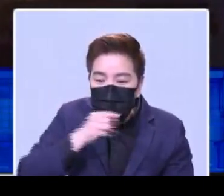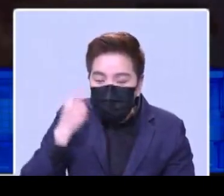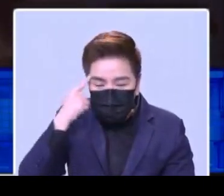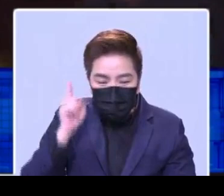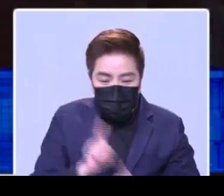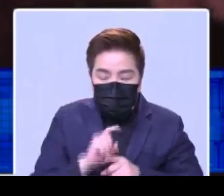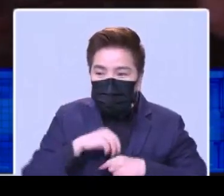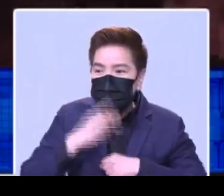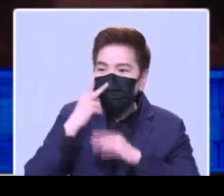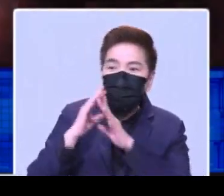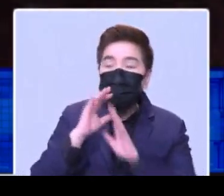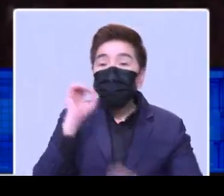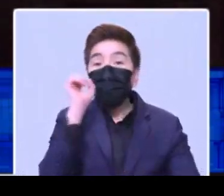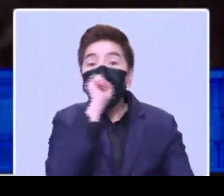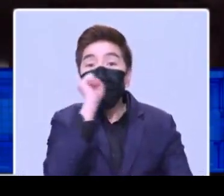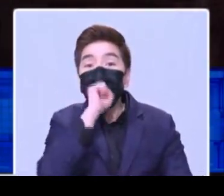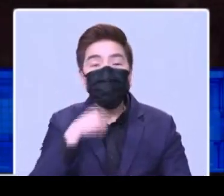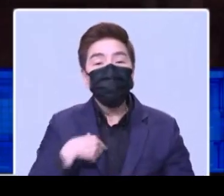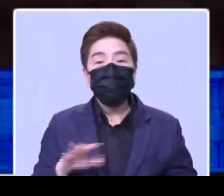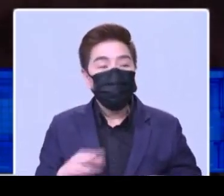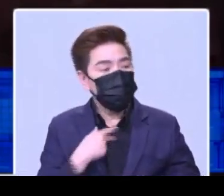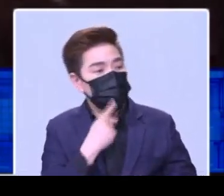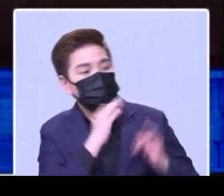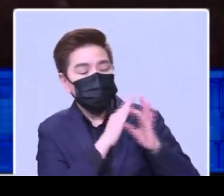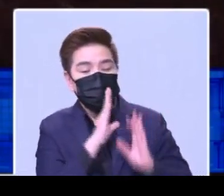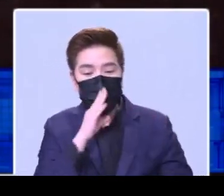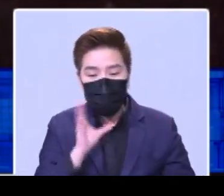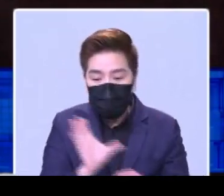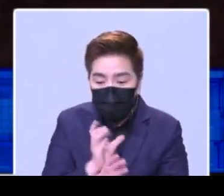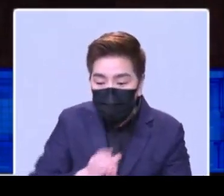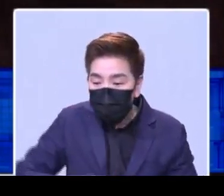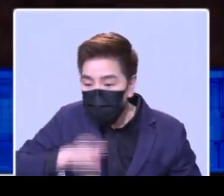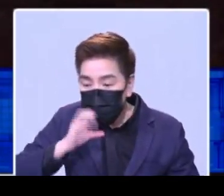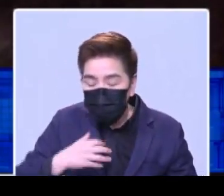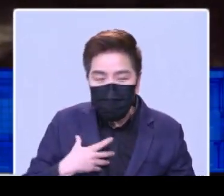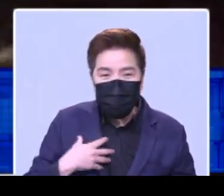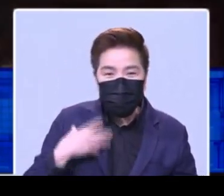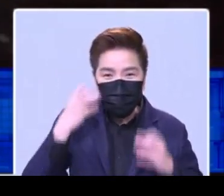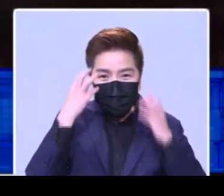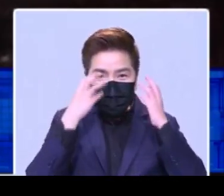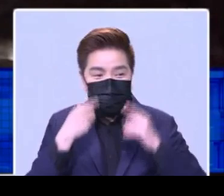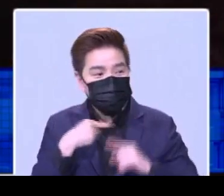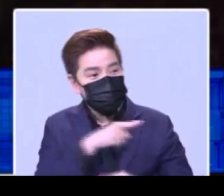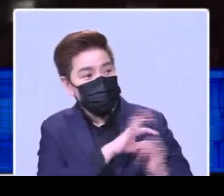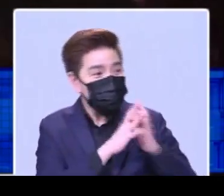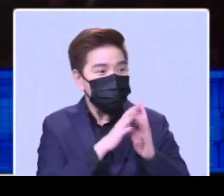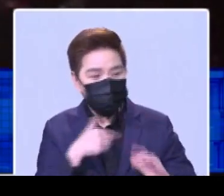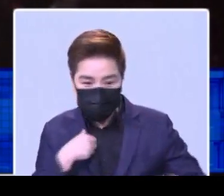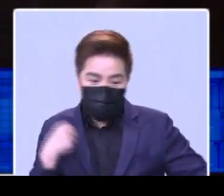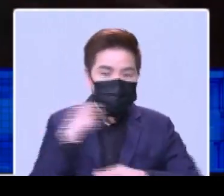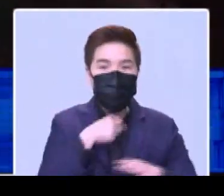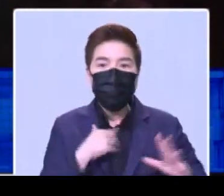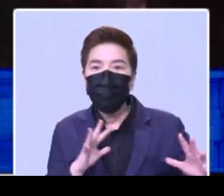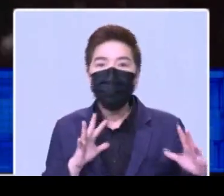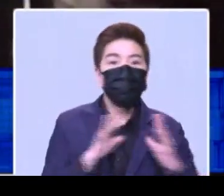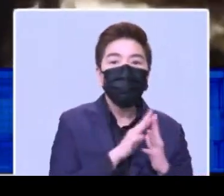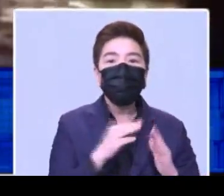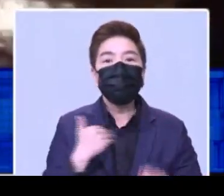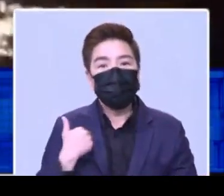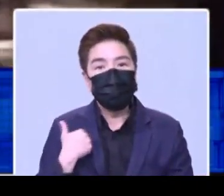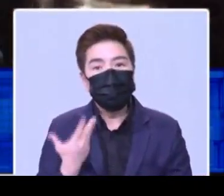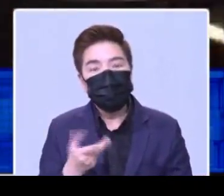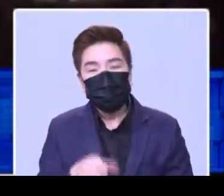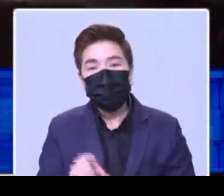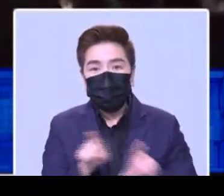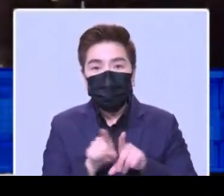ๆคุณธีรวัฒน์เราดูดนตรีเนี่ยเราไม่ได้บิ้วขึ้นหรอกแต่ถ้าเรากินเหล้ากินแอลกอฮอล์เข้าไปเนี่ยมันคลื้มไงมันฮึกเหิม แล้วเขาบอกว่าไอ้